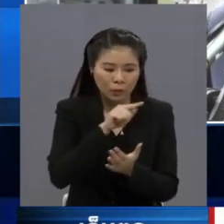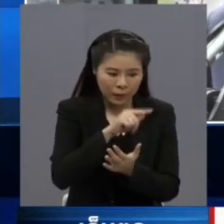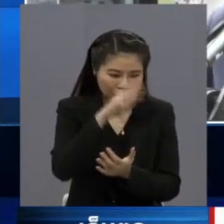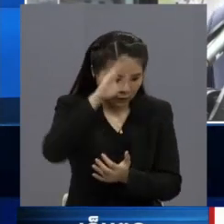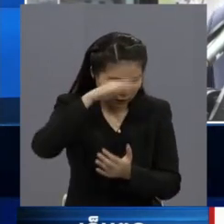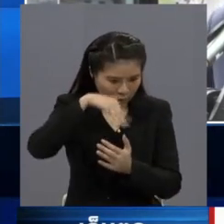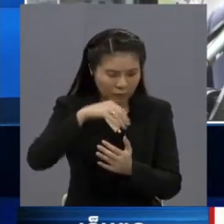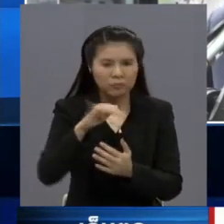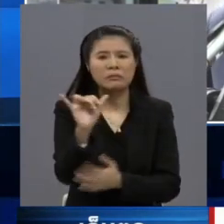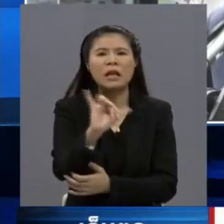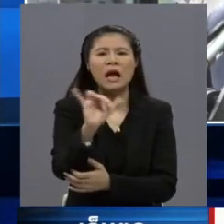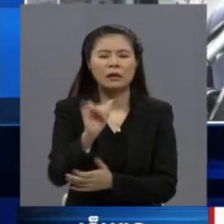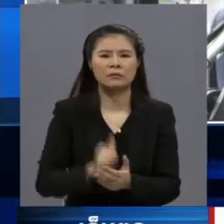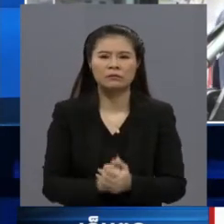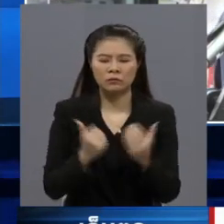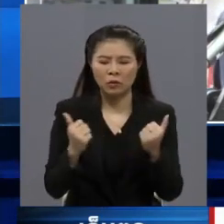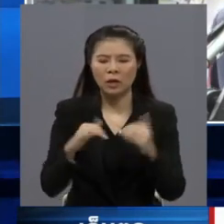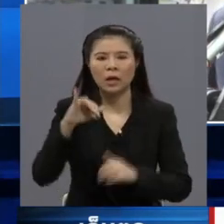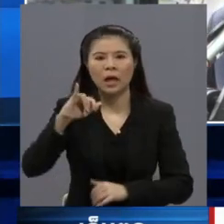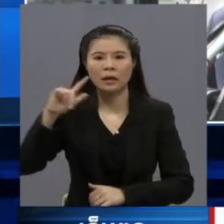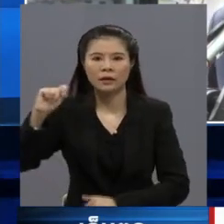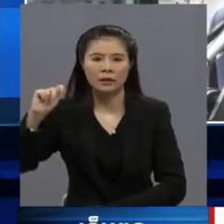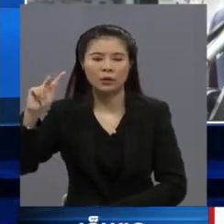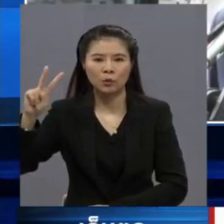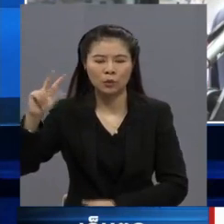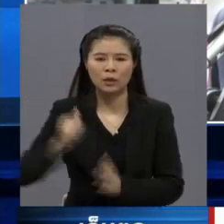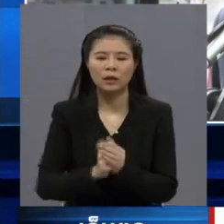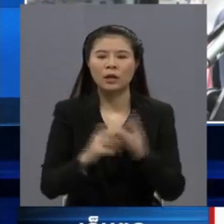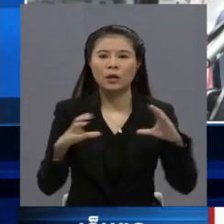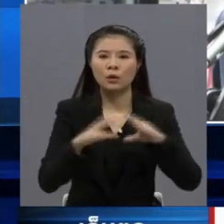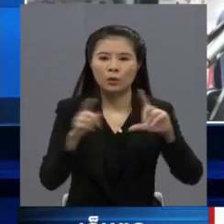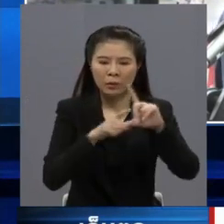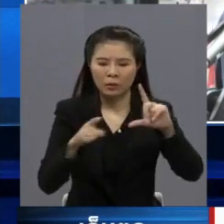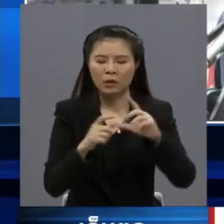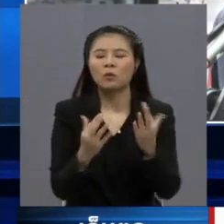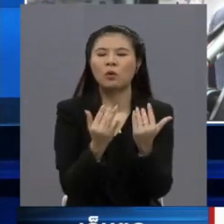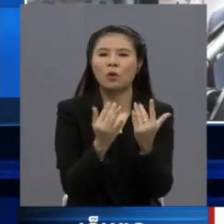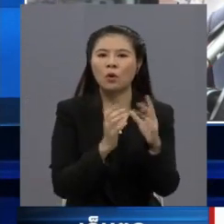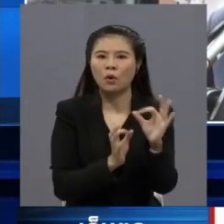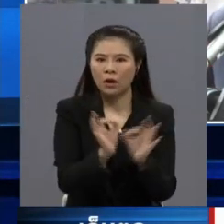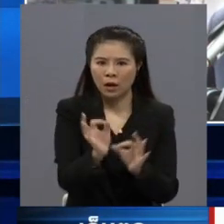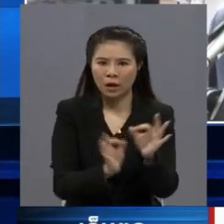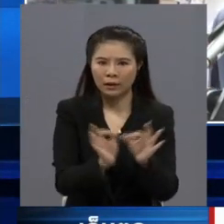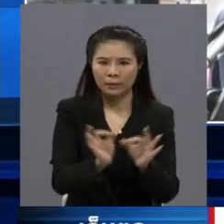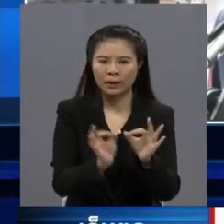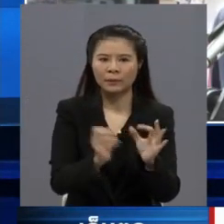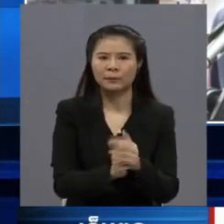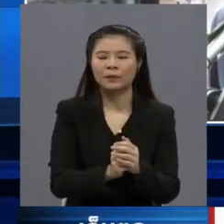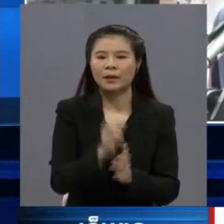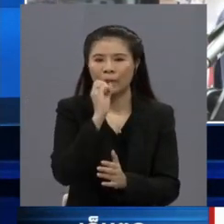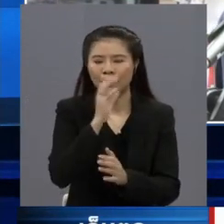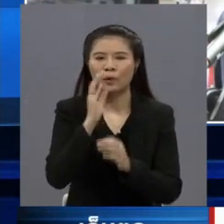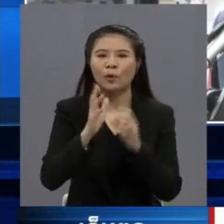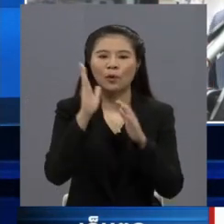พร้อมอย่างเช่นกรณีของการถือหุ้น ITV เองเนี่ยก้าวไกลพร้อมชี้แจงข้อเท็จจริงจากที่มีการนำเสนอผ่านสื่อมวลชน